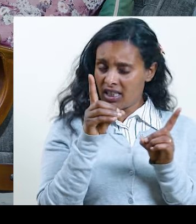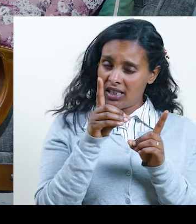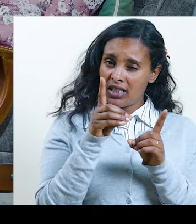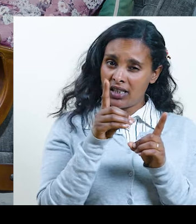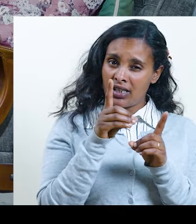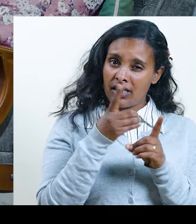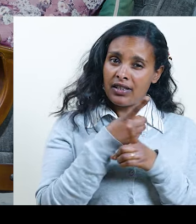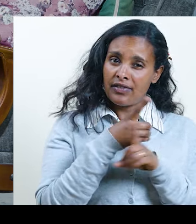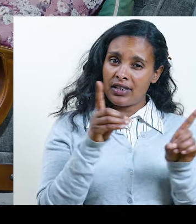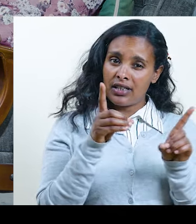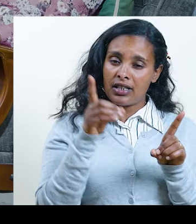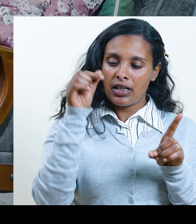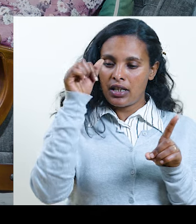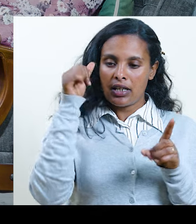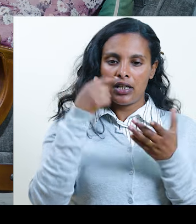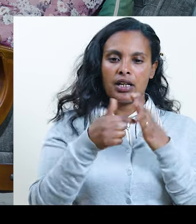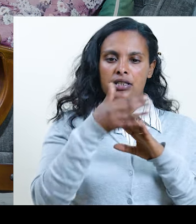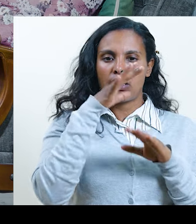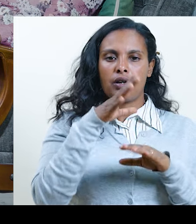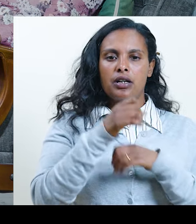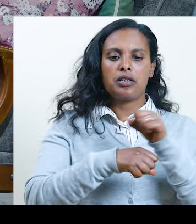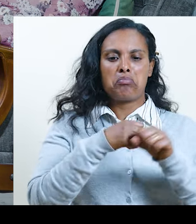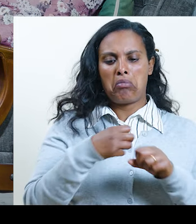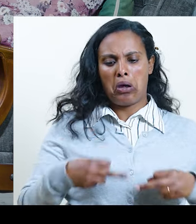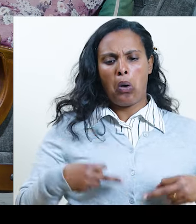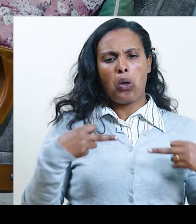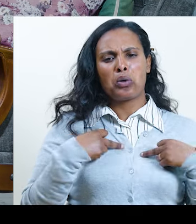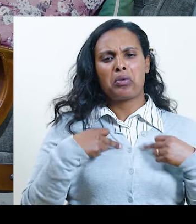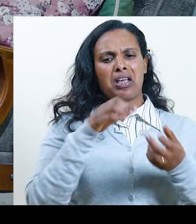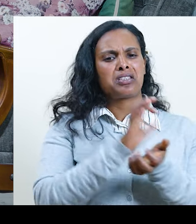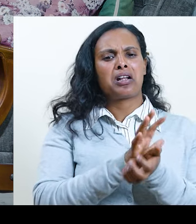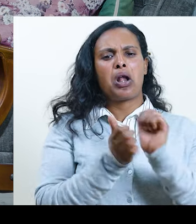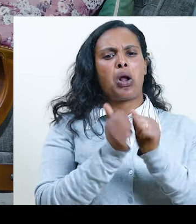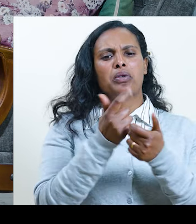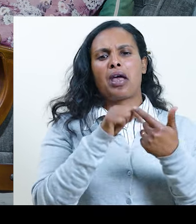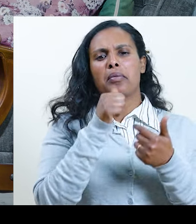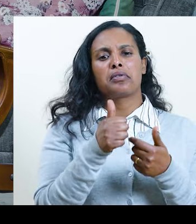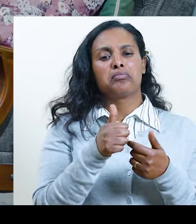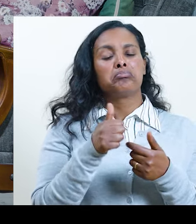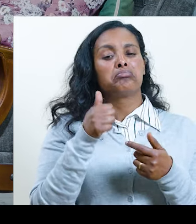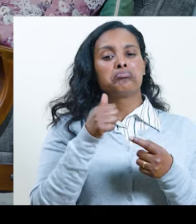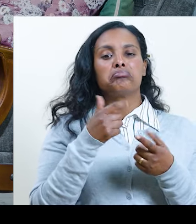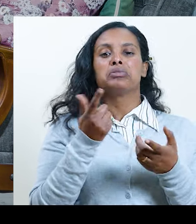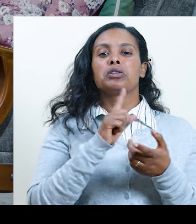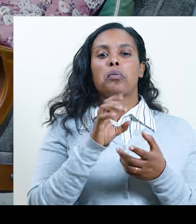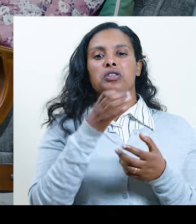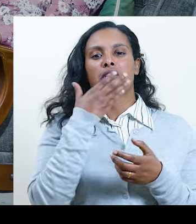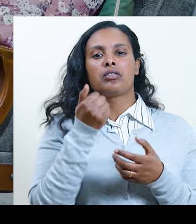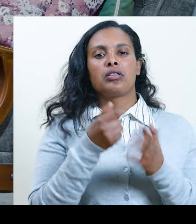ፍትህ ይሄ ሰው እድሜ ልክም ቢታሰር እኔ ህይወት ውስጥ ለውጥ አያመጣም። ምናልባት ማተር የሚያደርገው ምንድን